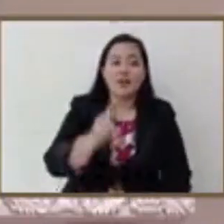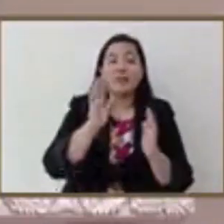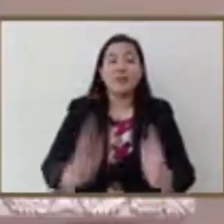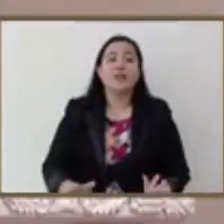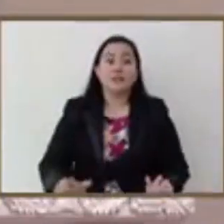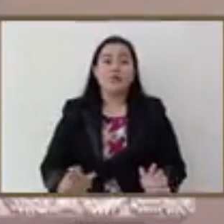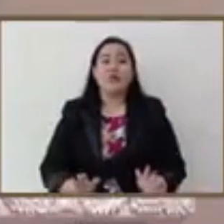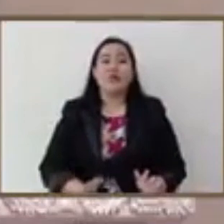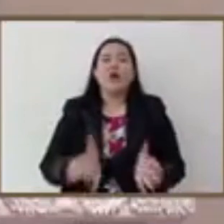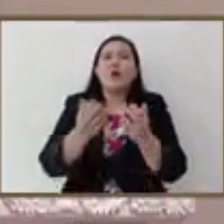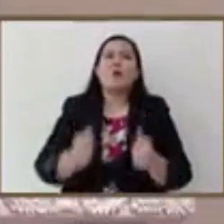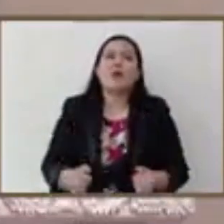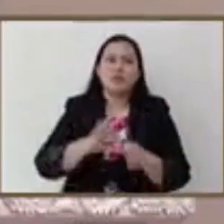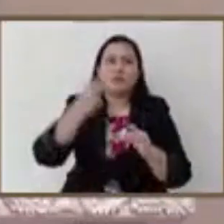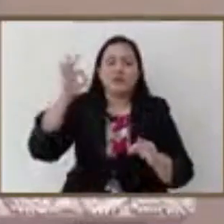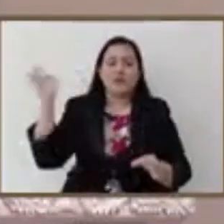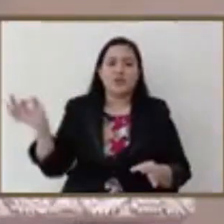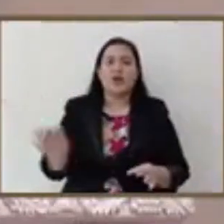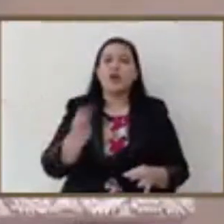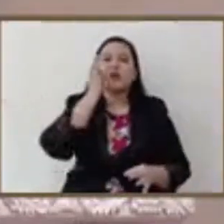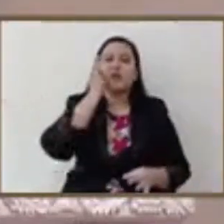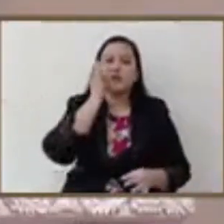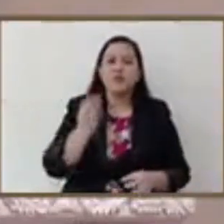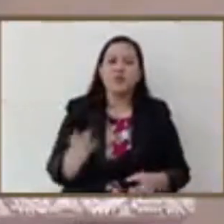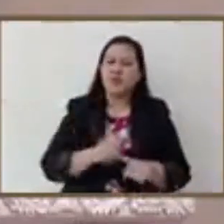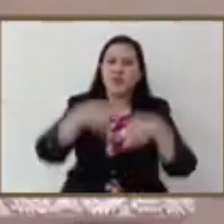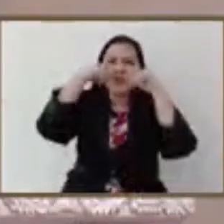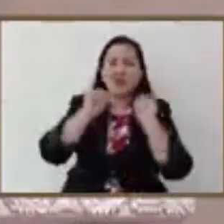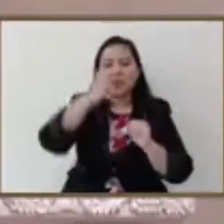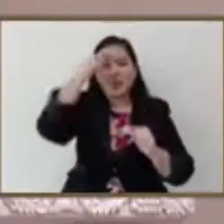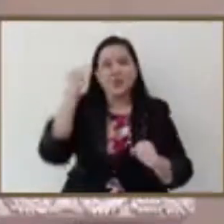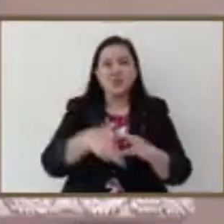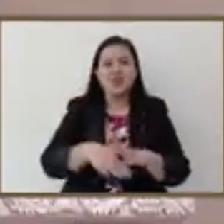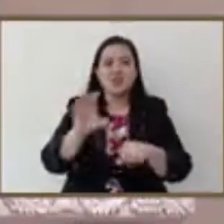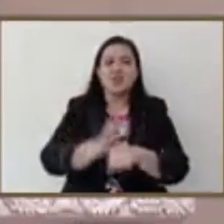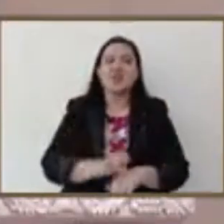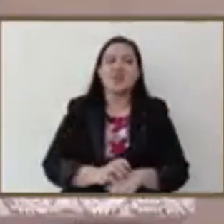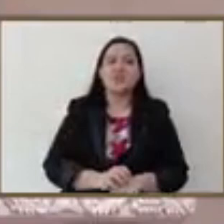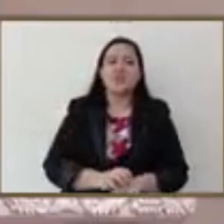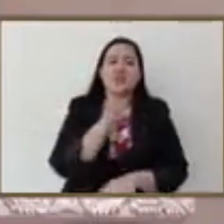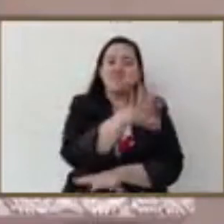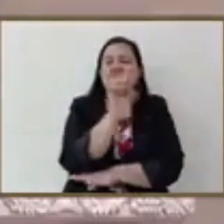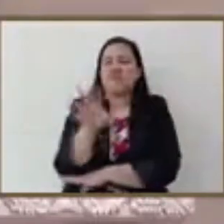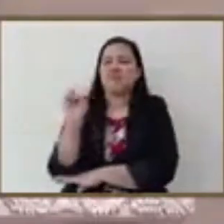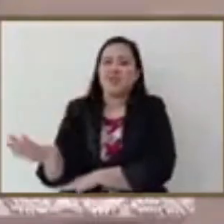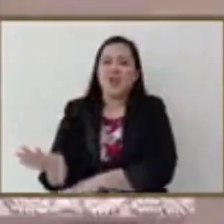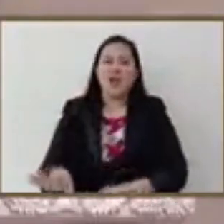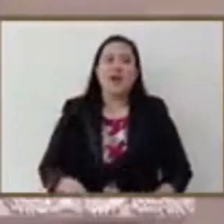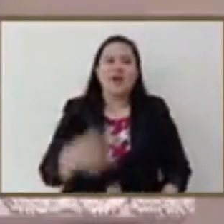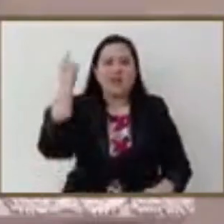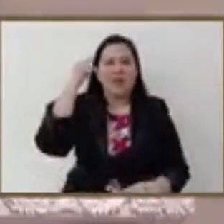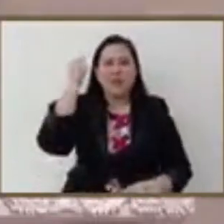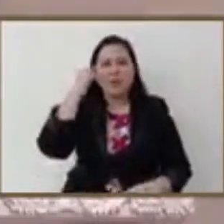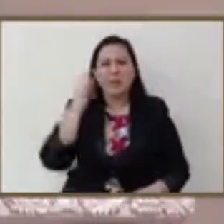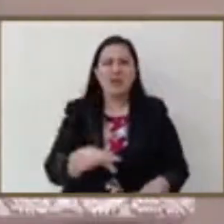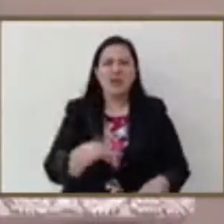pagkampi-kampi, ang sumasagana ay division, ang sumasagana ay puot. Kapatid, walang ibang dapat sumagana sa